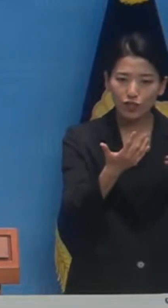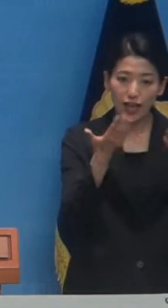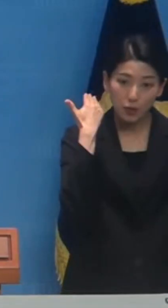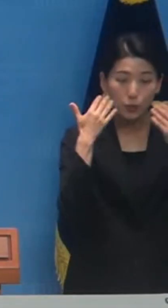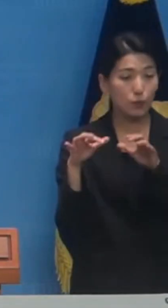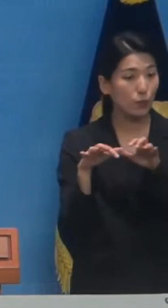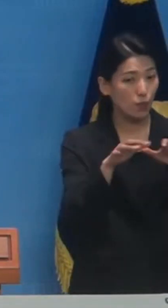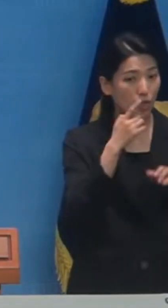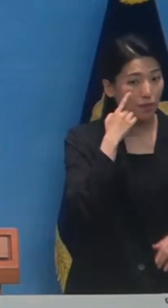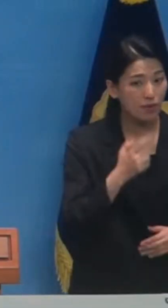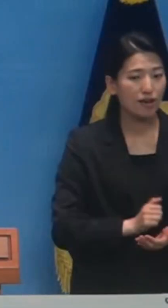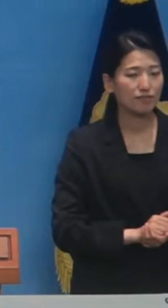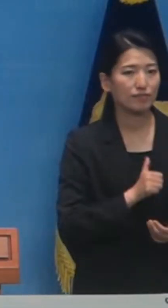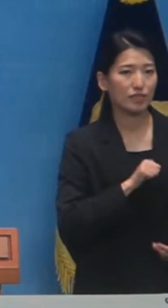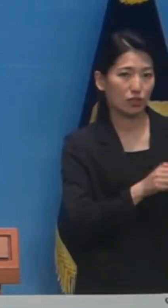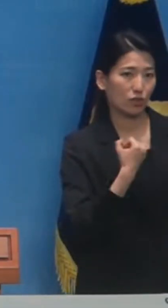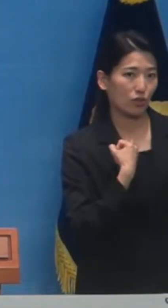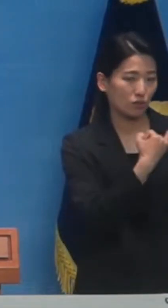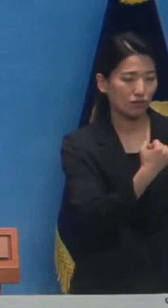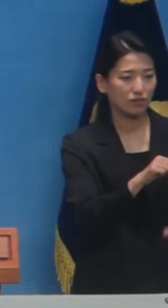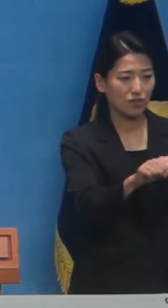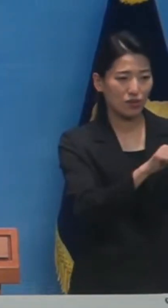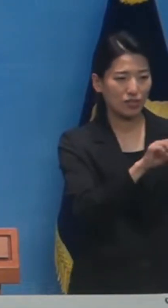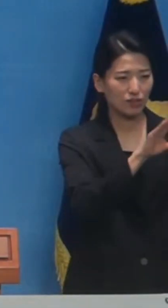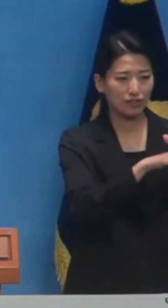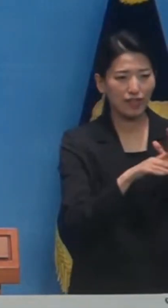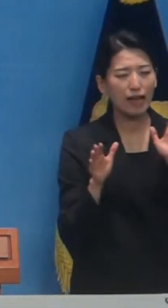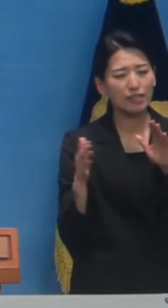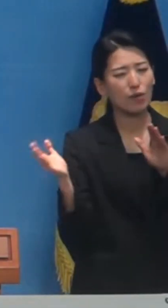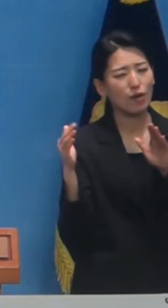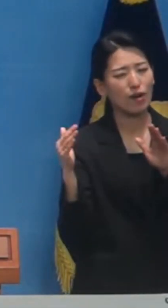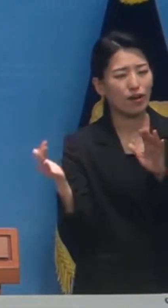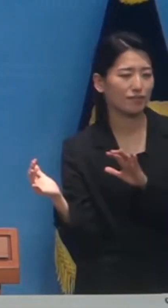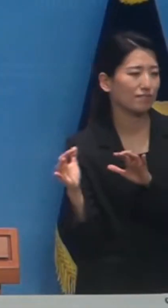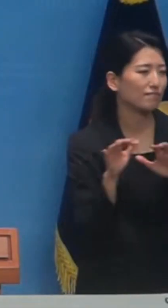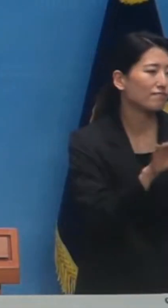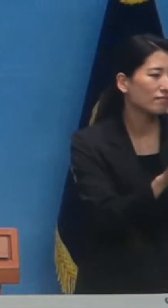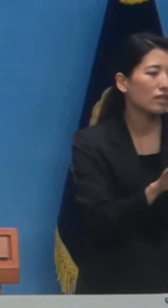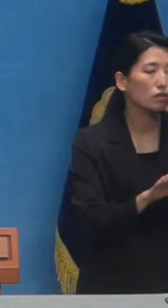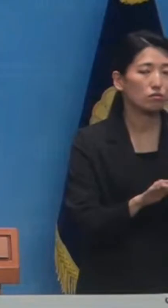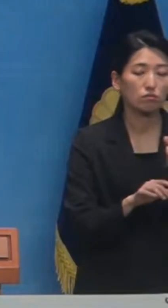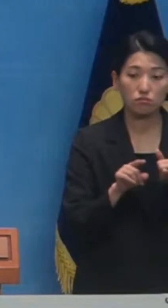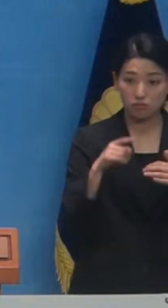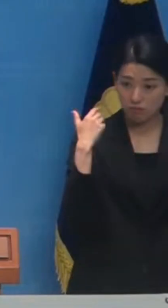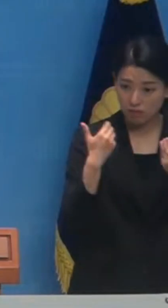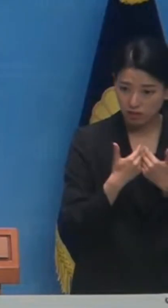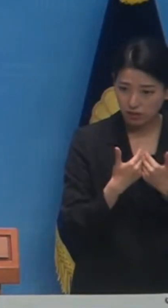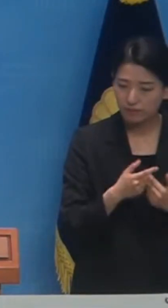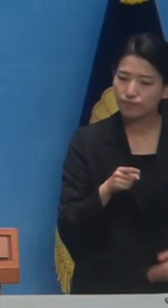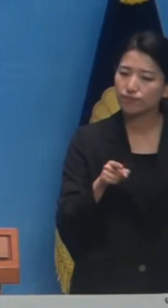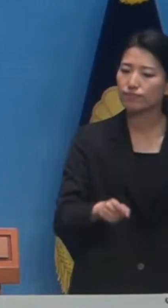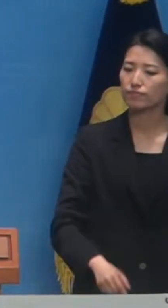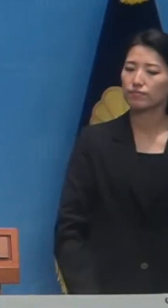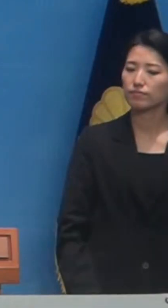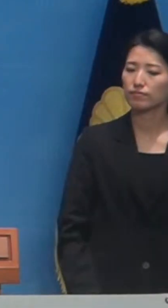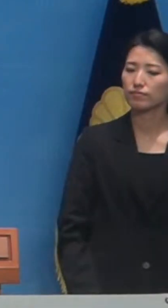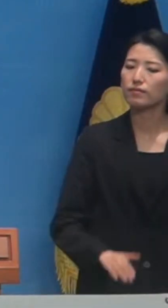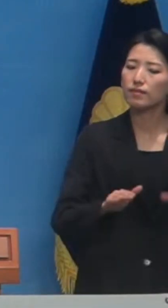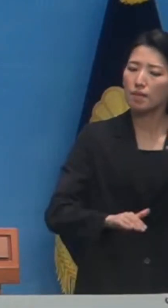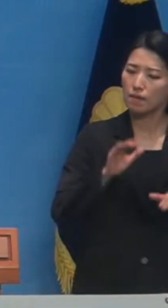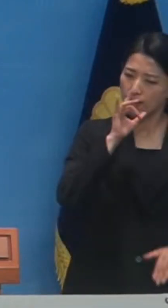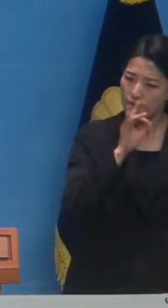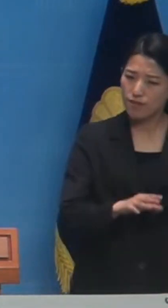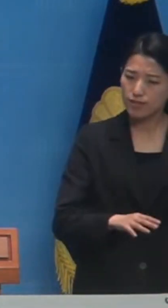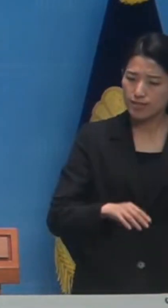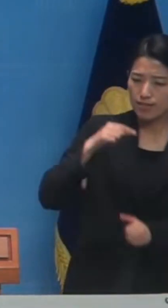참여하거나 성소수자 인권 행사에 학생들을 동원하며 반대하는 학생에게는 혐오 방지 교육 명목으로